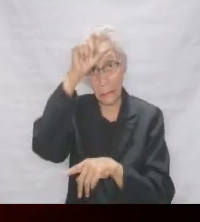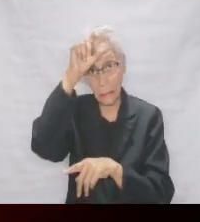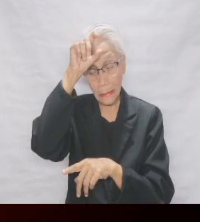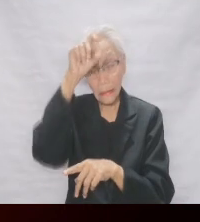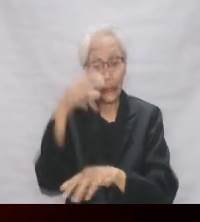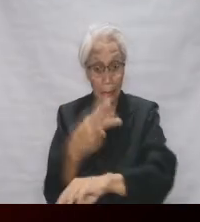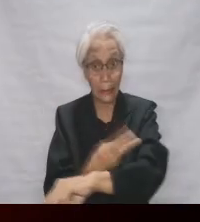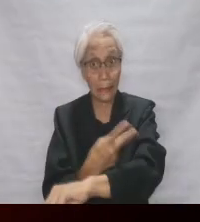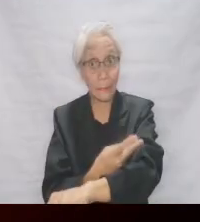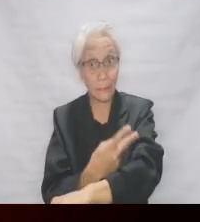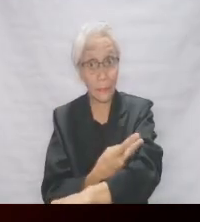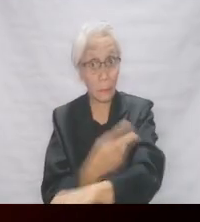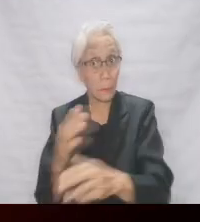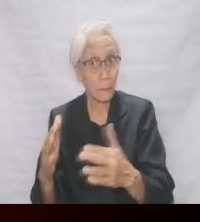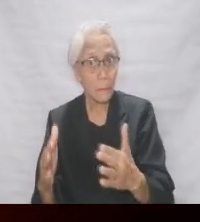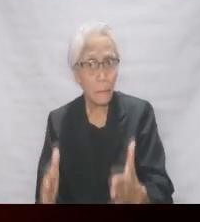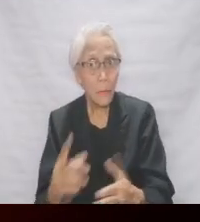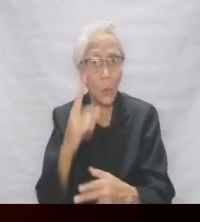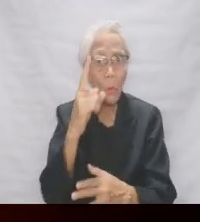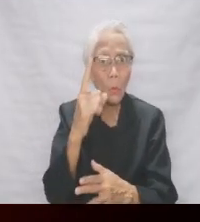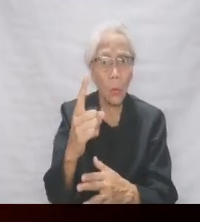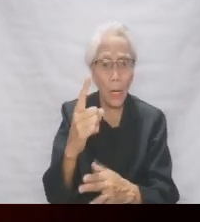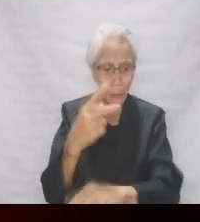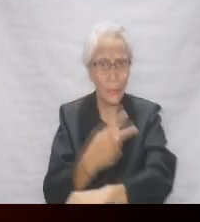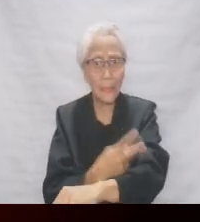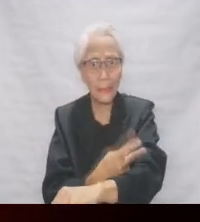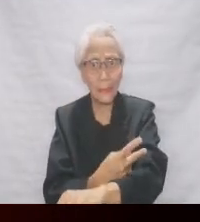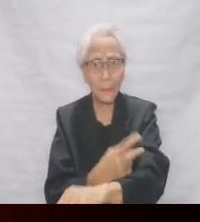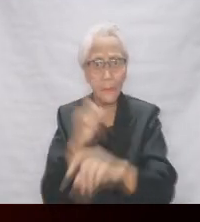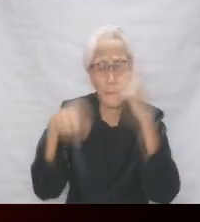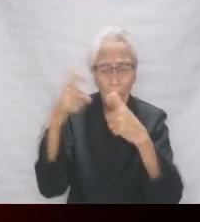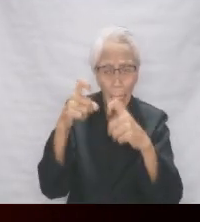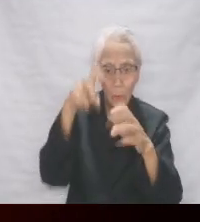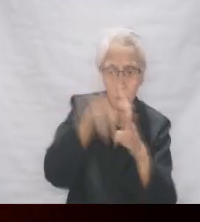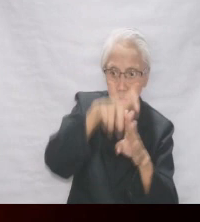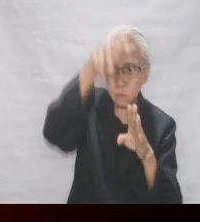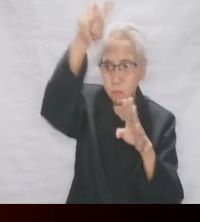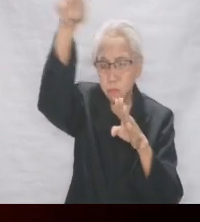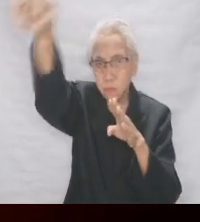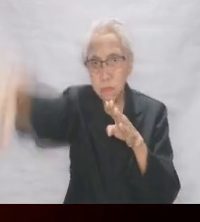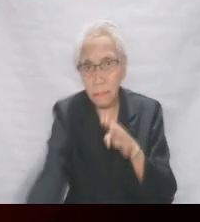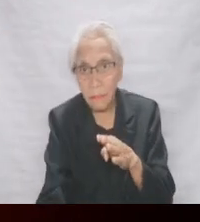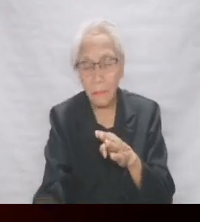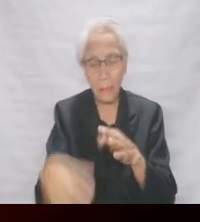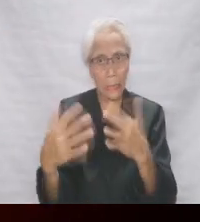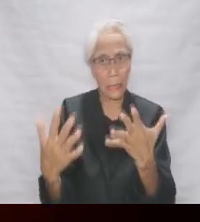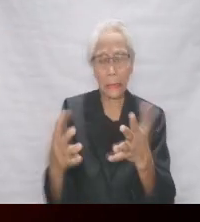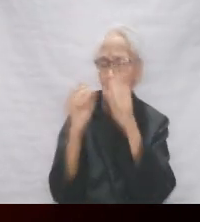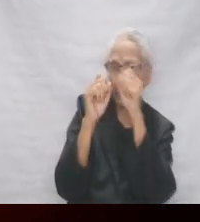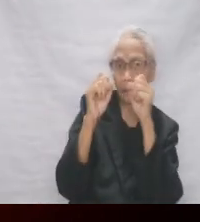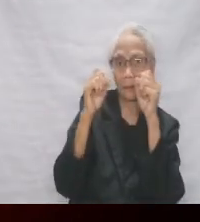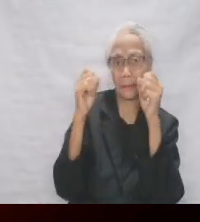Turkish shepherds nang isa sa kanilang tupa ay biglang tumalon sa bangin. Lalo naman silang nagulat nang